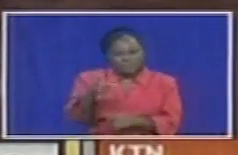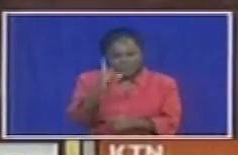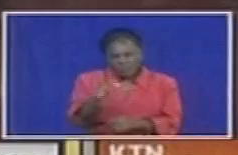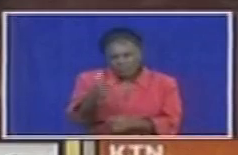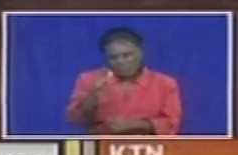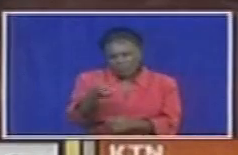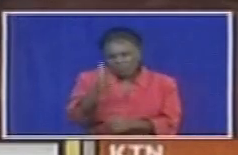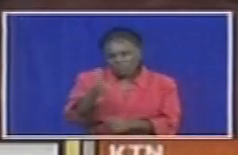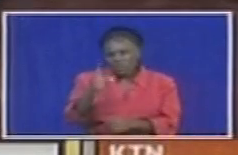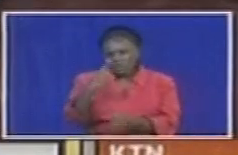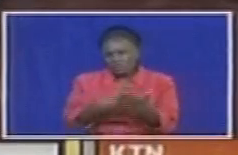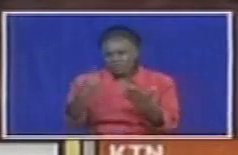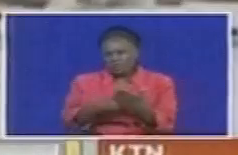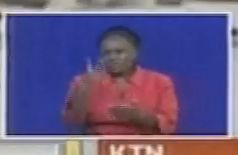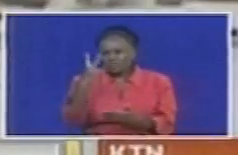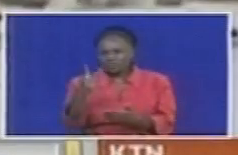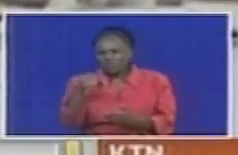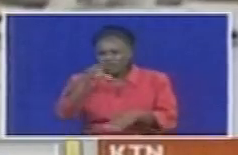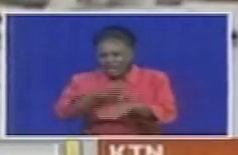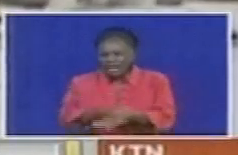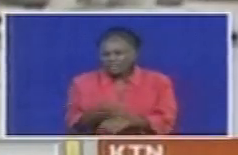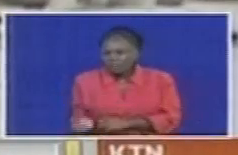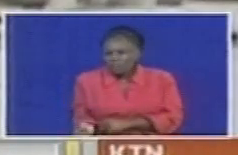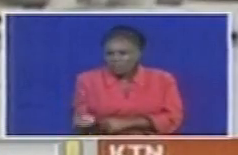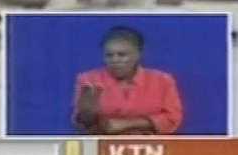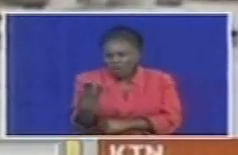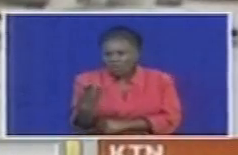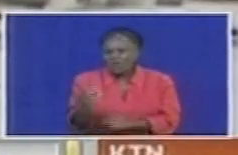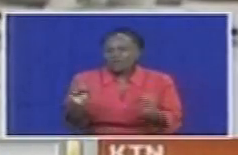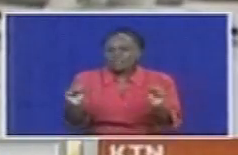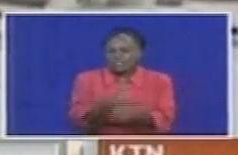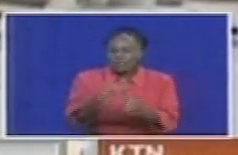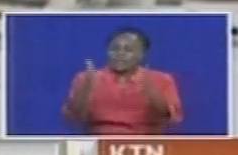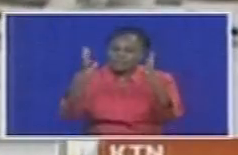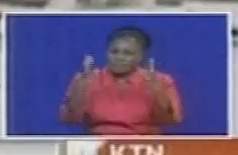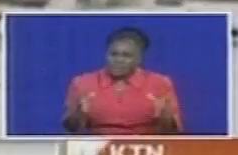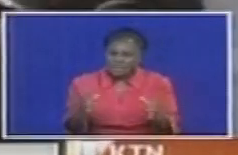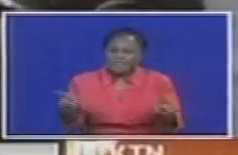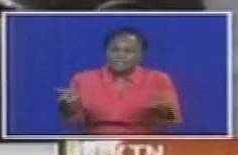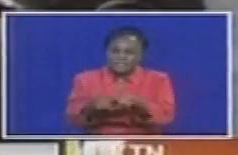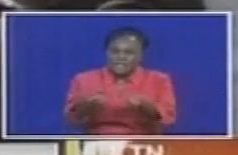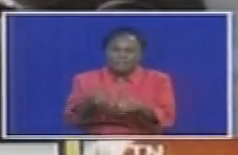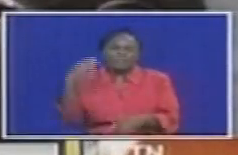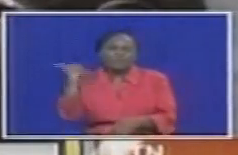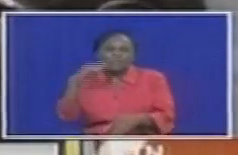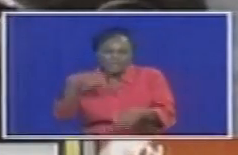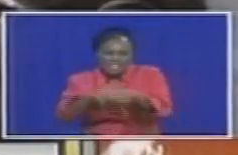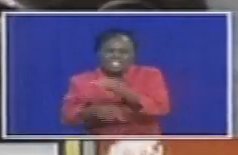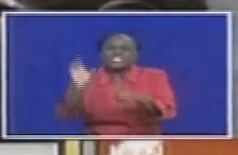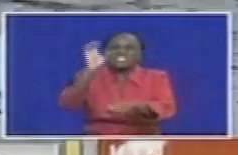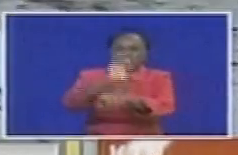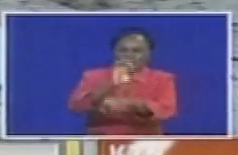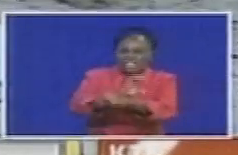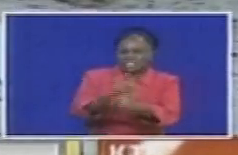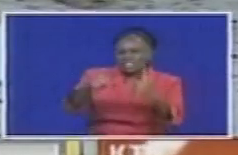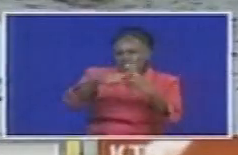mawili yaliyopita, kuanzia kupatikana kwa mabomu ya maangamizi makuu, wahalifu kumiminia waumini risasi kanisani na kuua